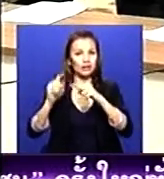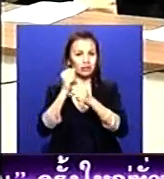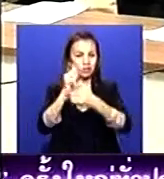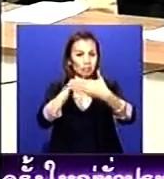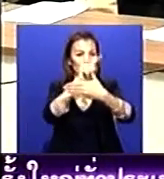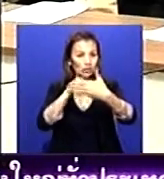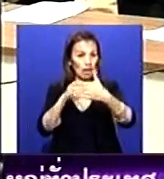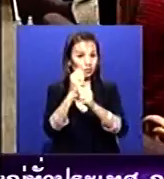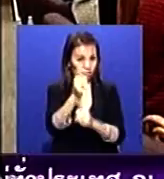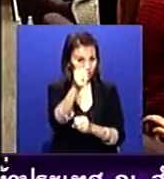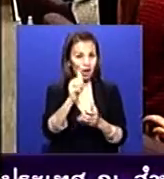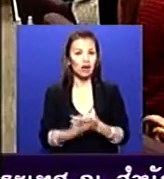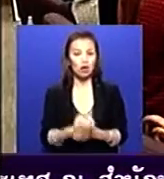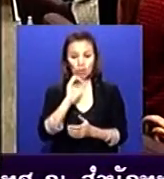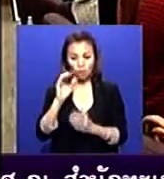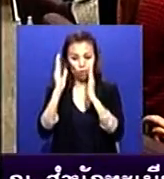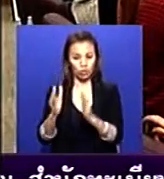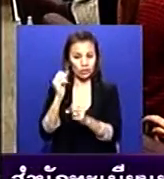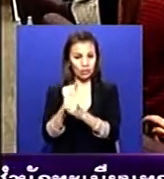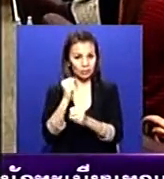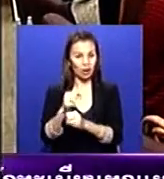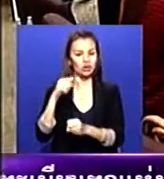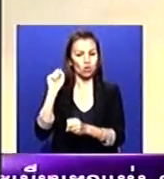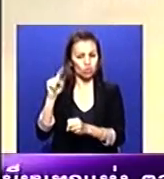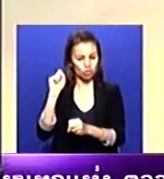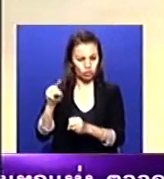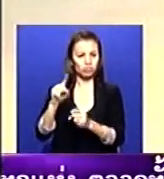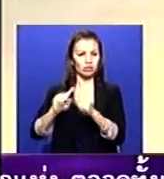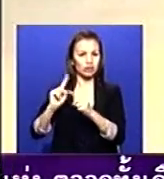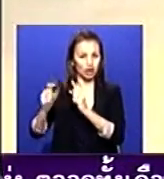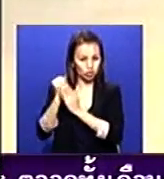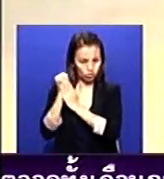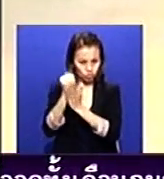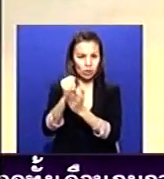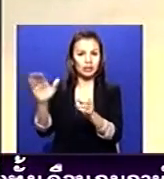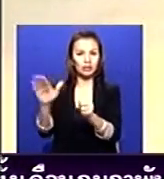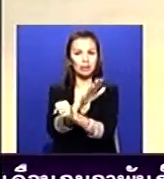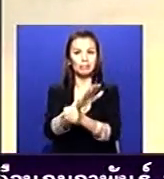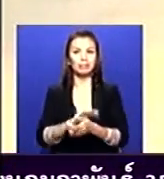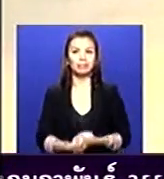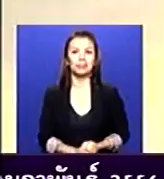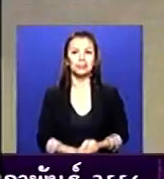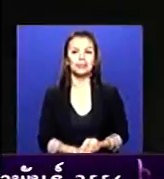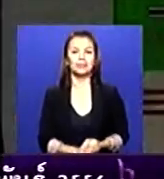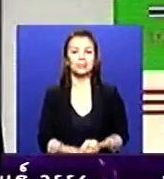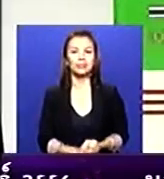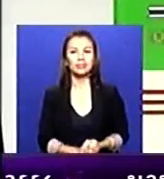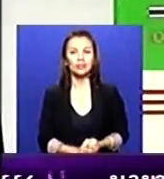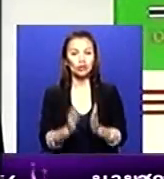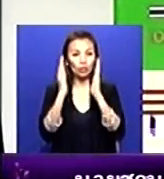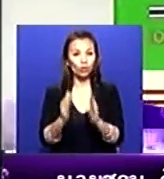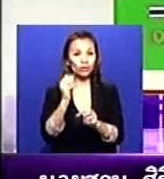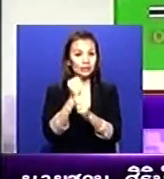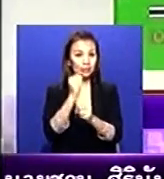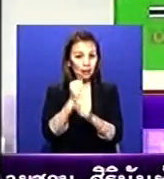กับเจ้าหน้าที่ประจำหน่วยเลือกตั้งให้อำนวยความสะดวกอย่างเต็มที ่บางหน่วยจะมีเจ้าหน้าที่